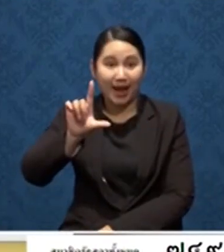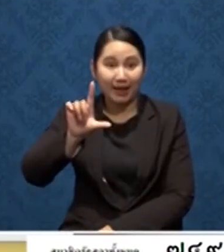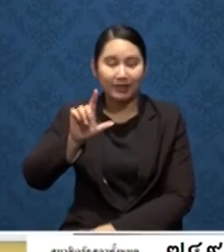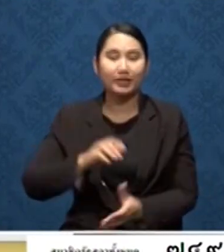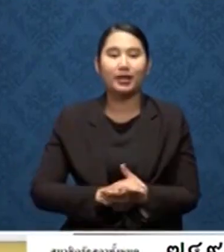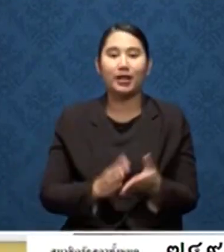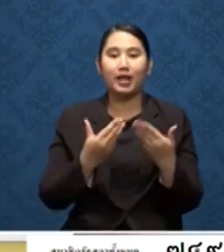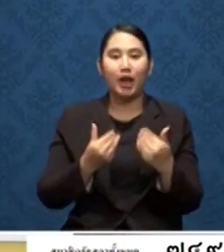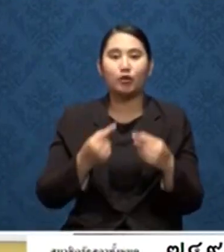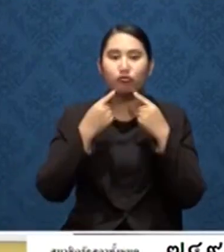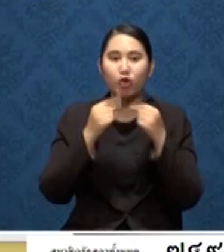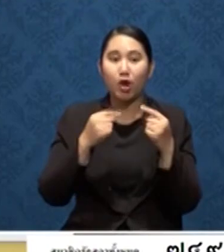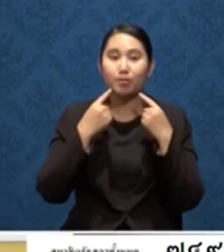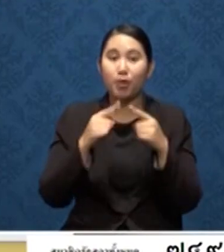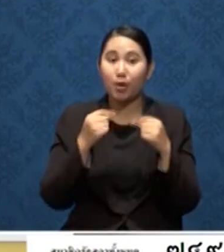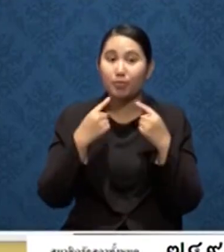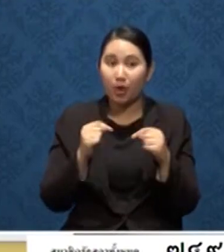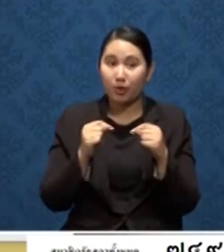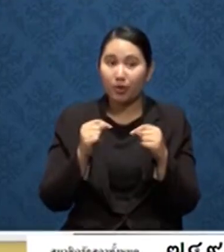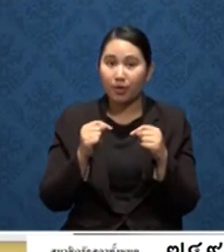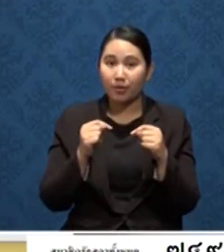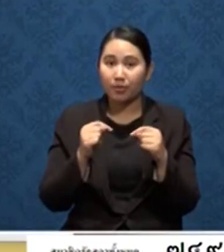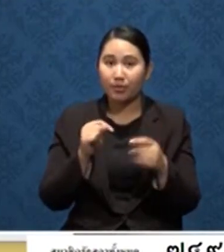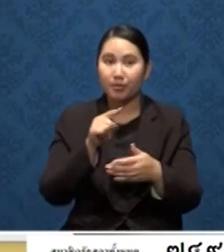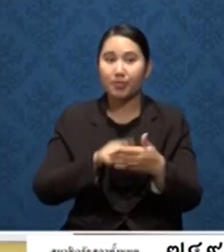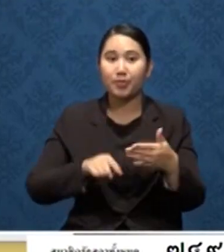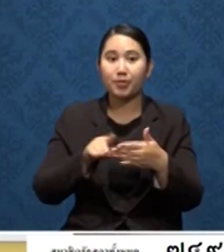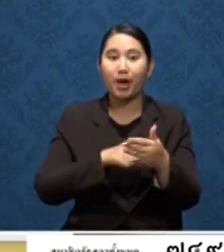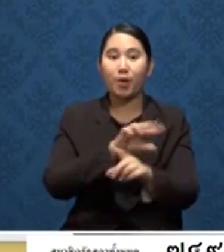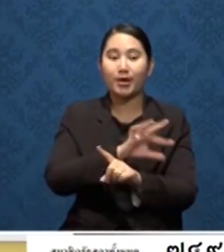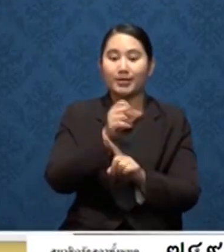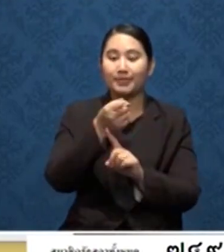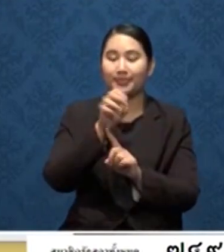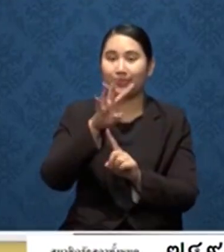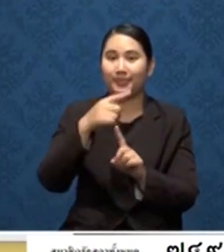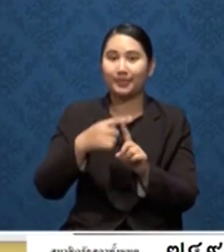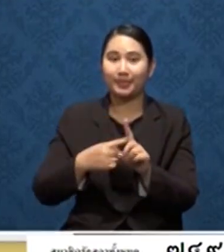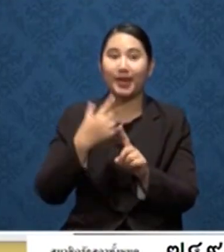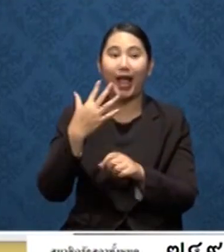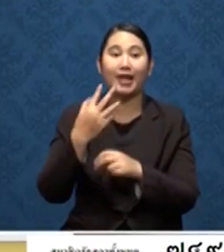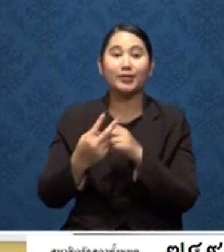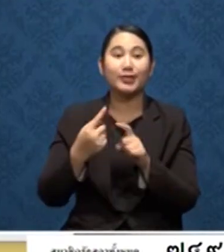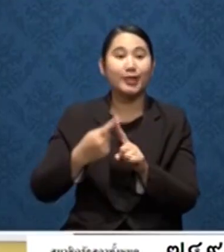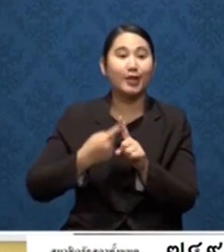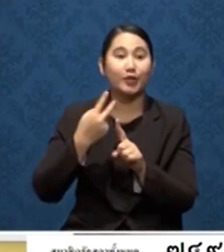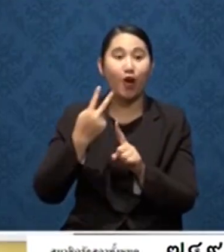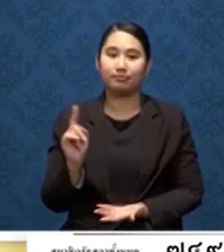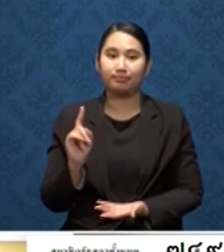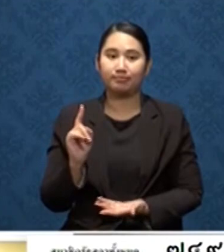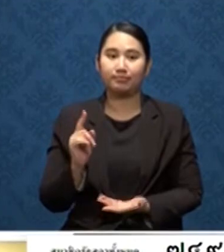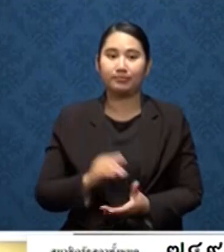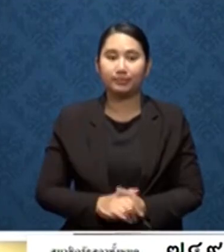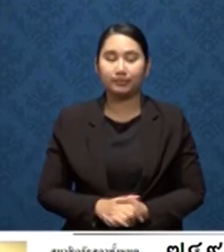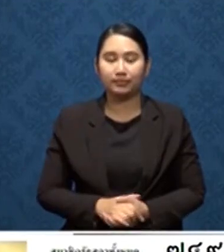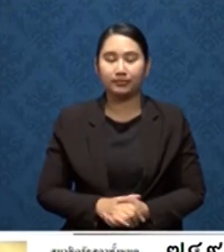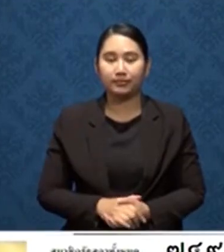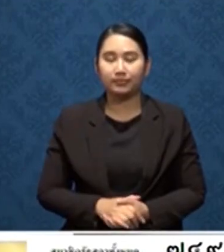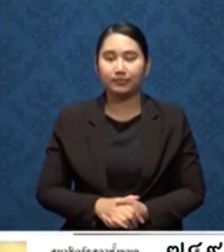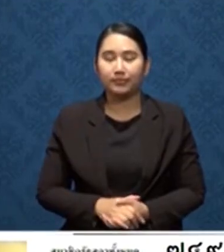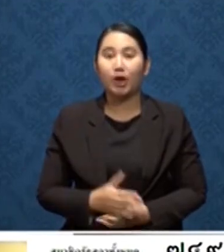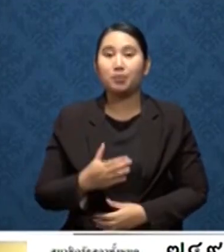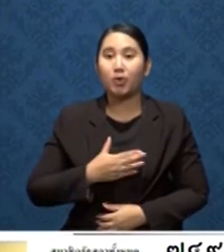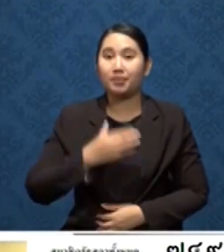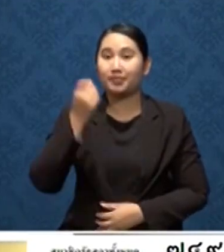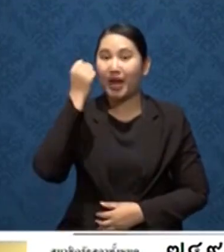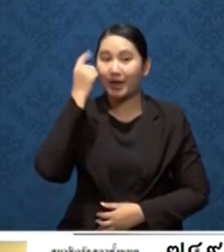มาให้คำตอบต่อคำถามดังกล่าวในการเลือกตั้งเมื่อ 14พฤษภาคม 2เดือนที่ผ่านมาหรือไม่ผมเข้าใจเป็นอย่างดีนะครับว่า